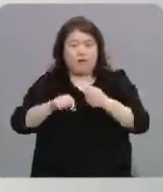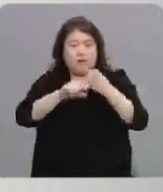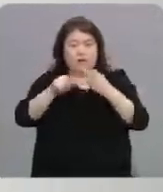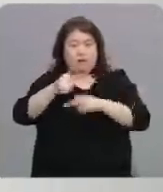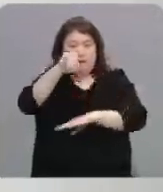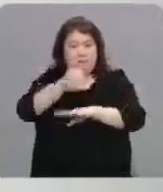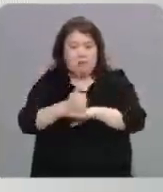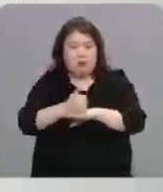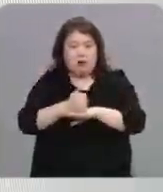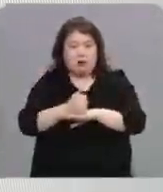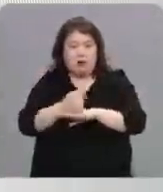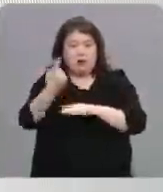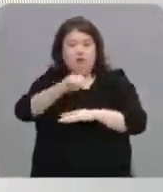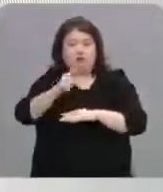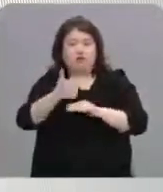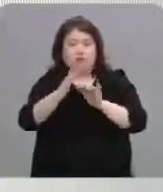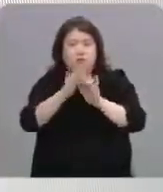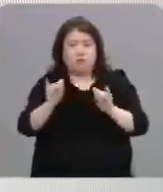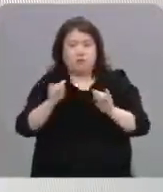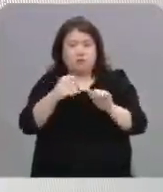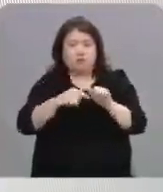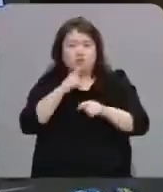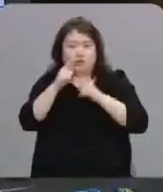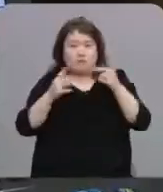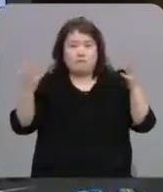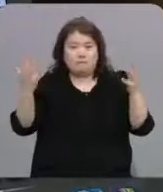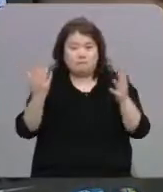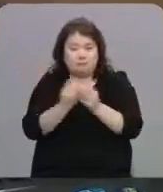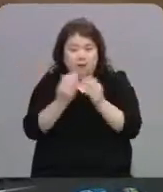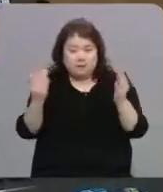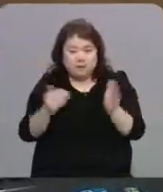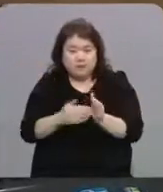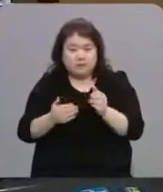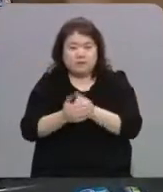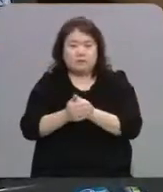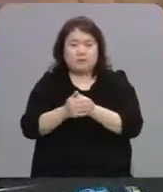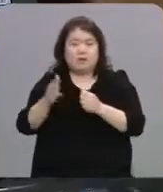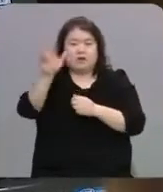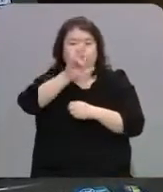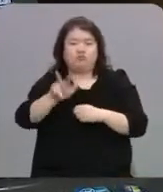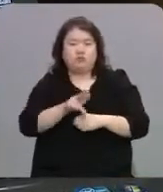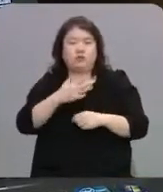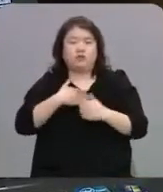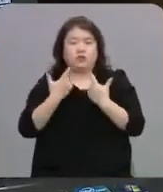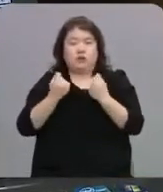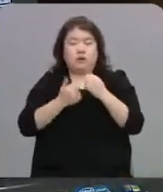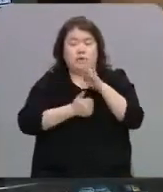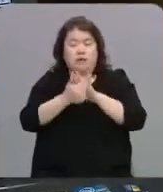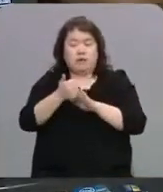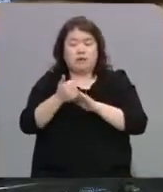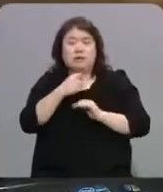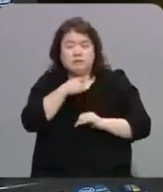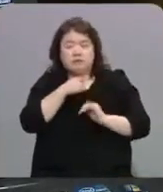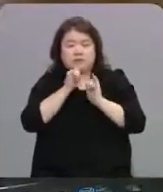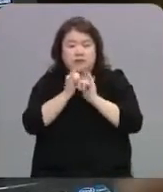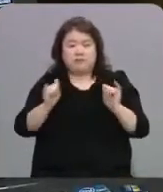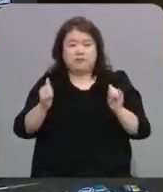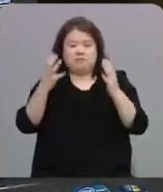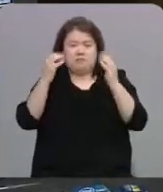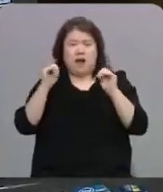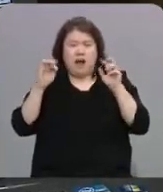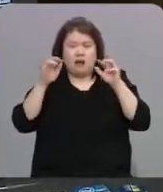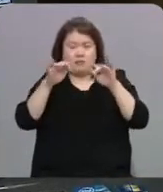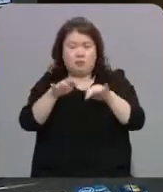인원 천 6백 명이 순식간에 차 벌였습니다 천국에서 어 자처럼 해당 하신 분들이 엄청 많이